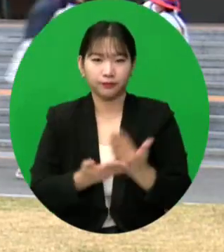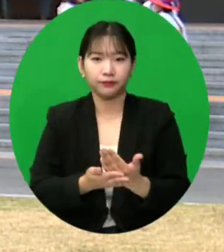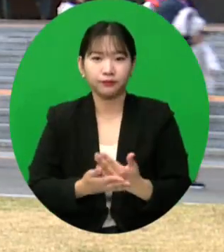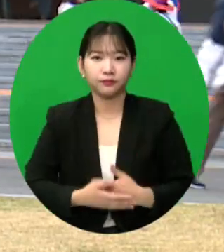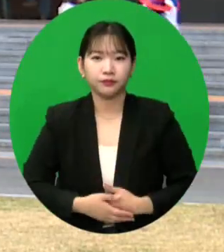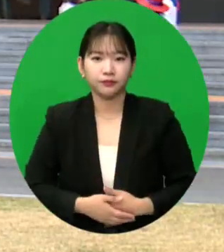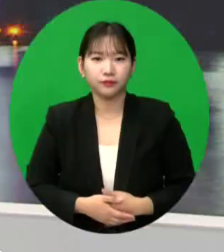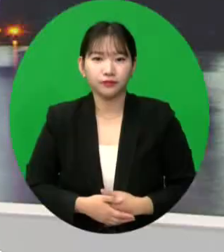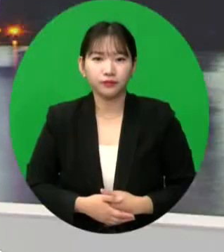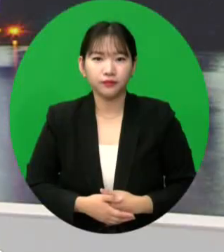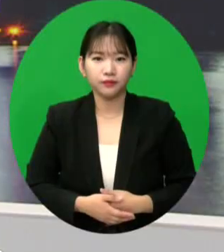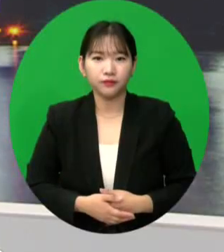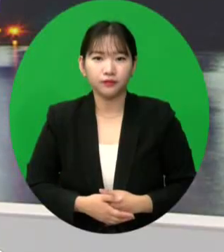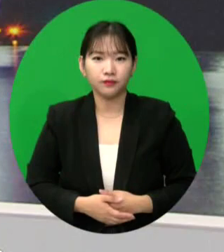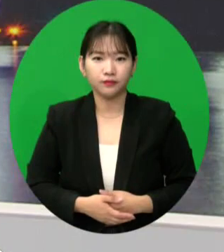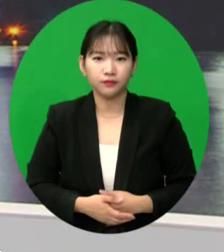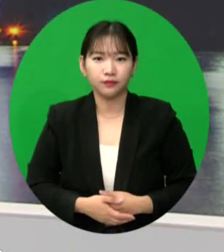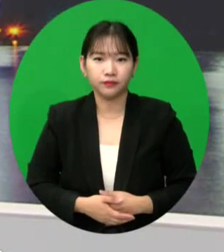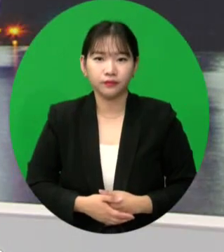서유령입니다.